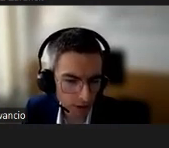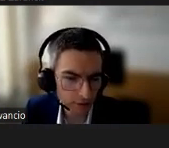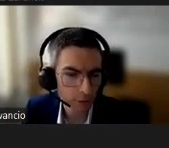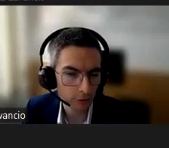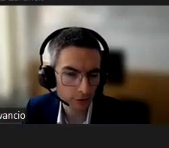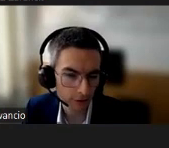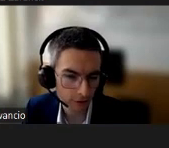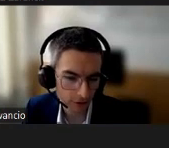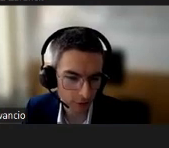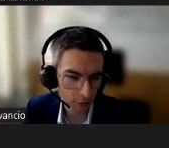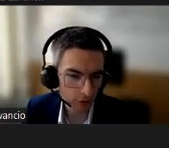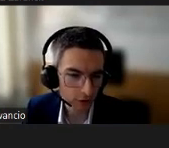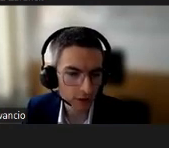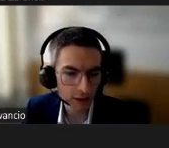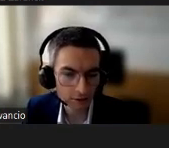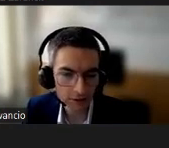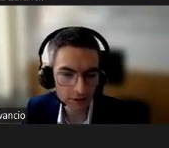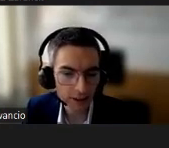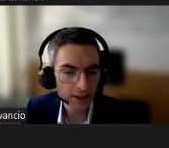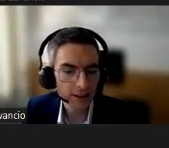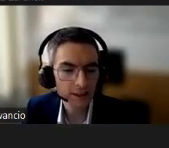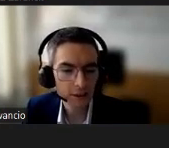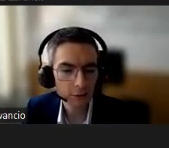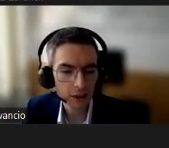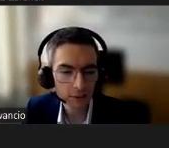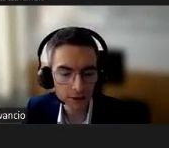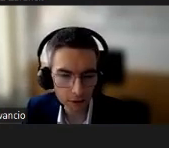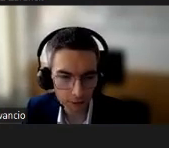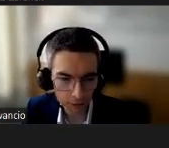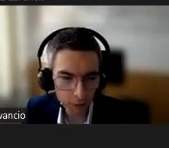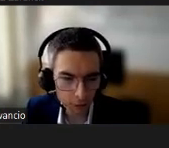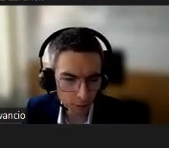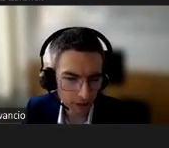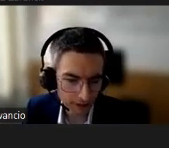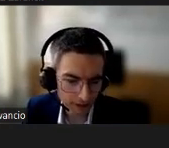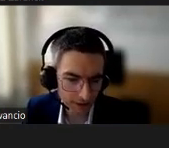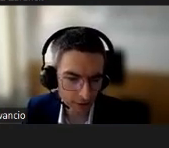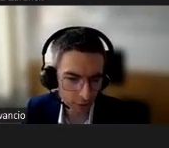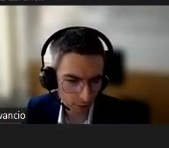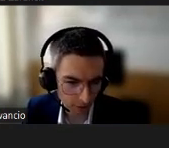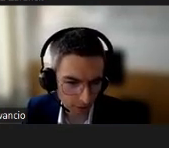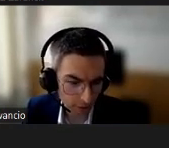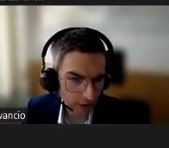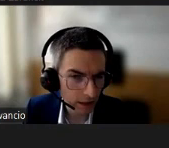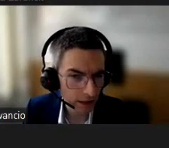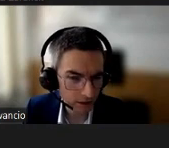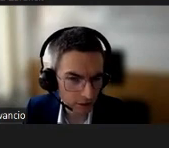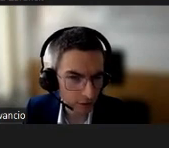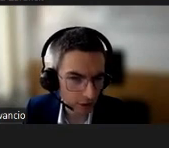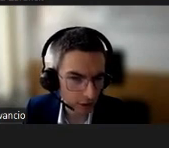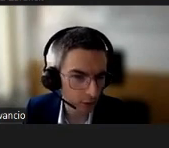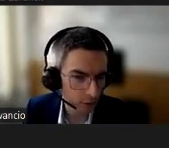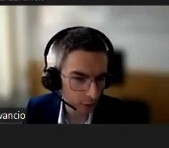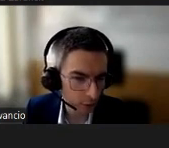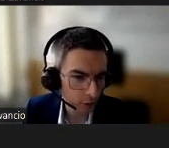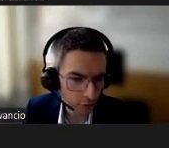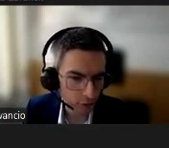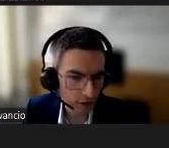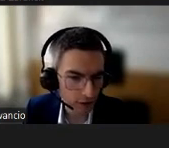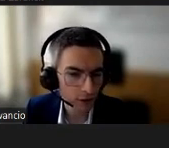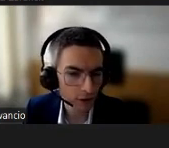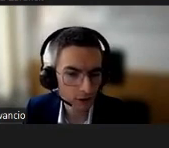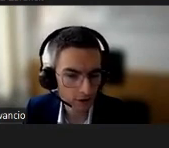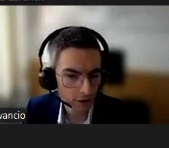było prawidłowo ten wniosek złożyć. Ważne, nie składamy tego wniosku do prezesa zarządu PFRON, tylko do tego podmiotu,